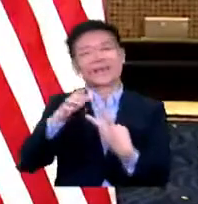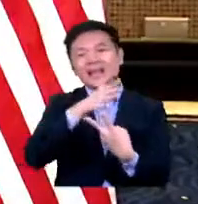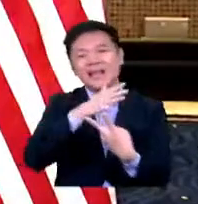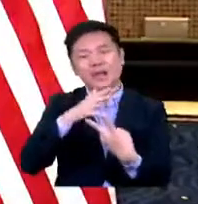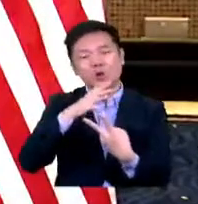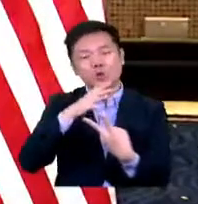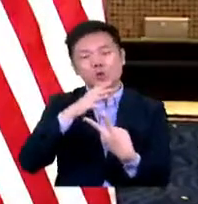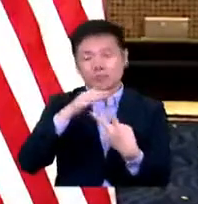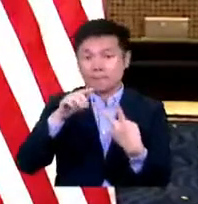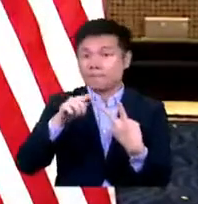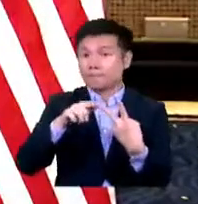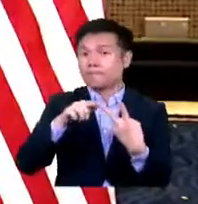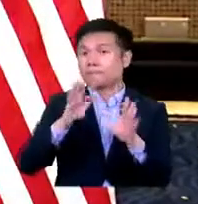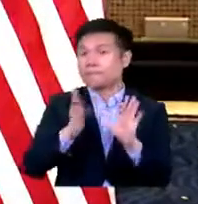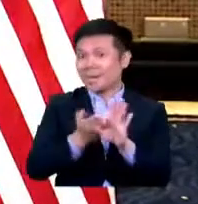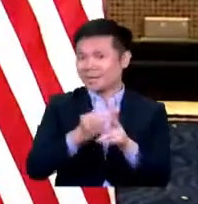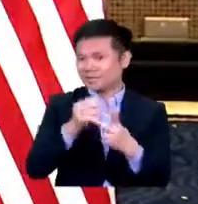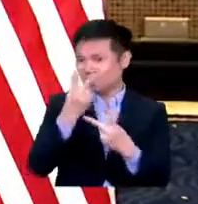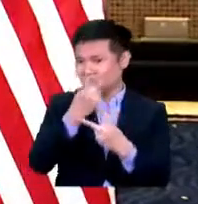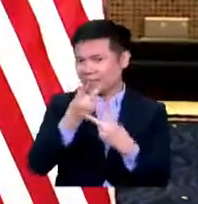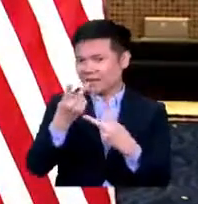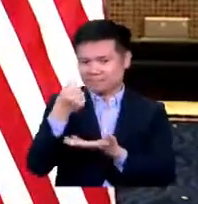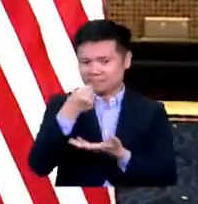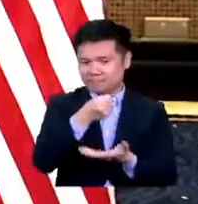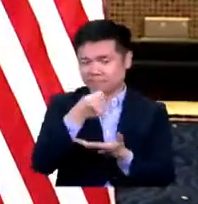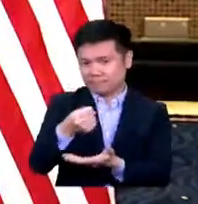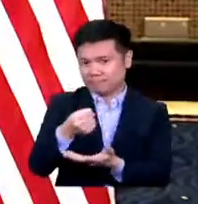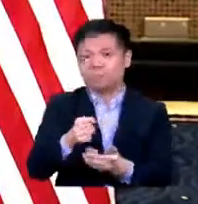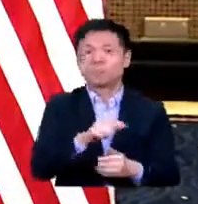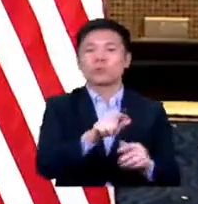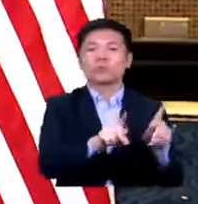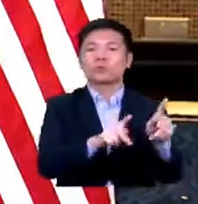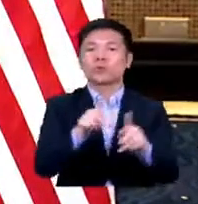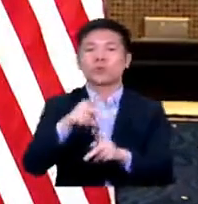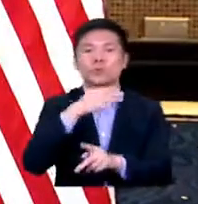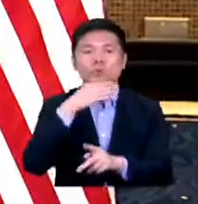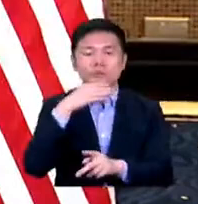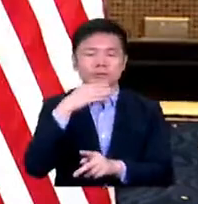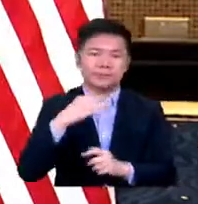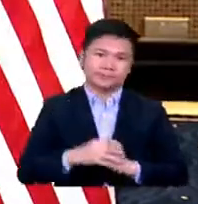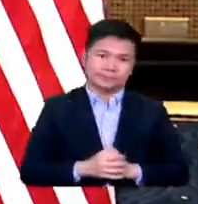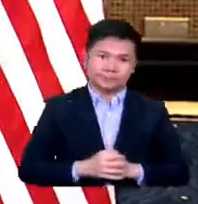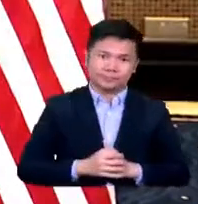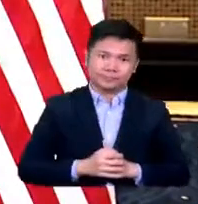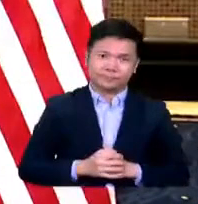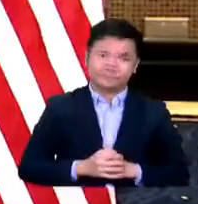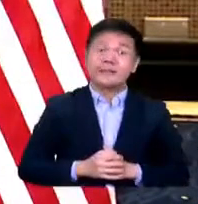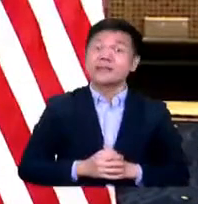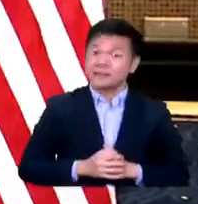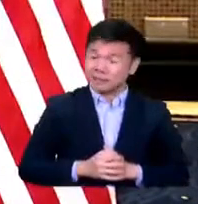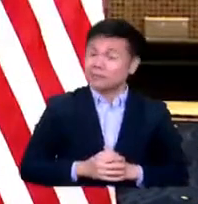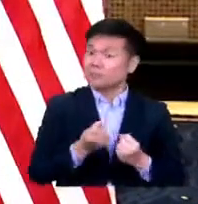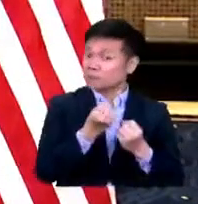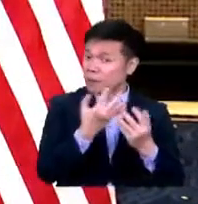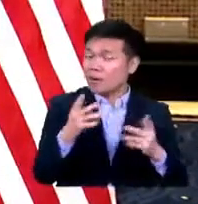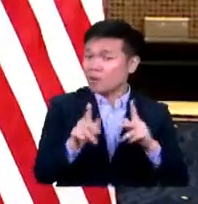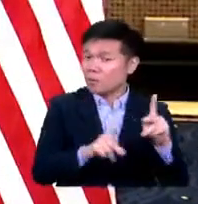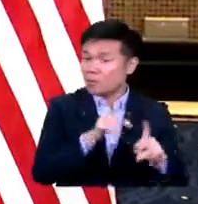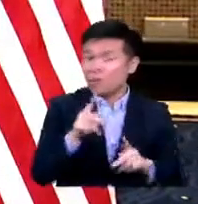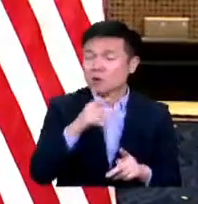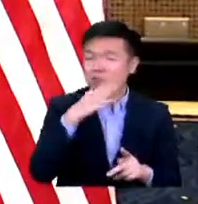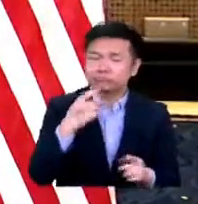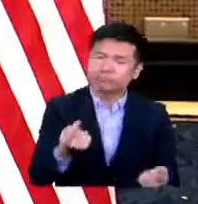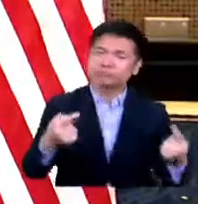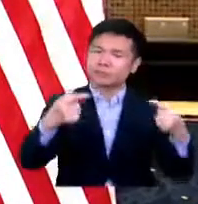itu bank Hai curut menjeda dari bahwa ramai anak Budhe yang memulihkan kerja ya di ibukota